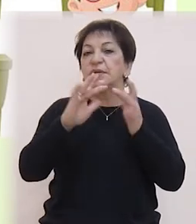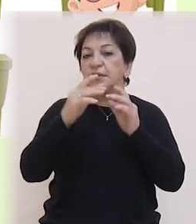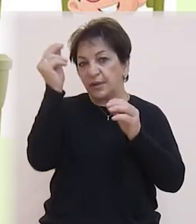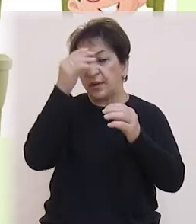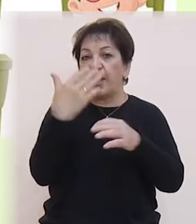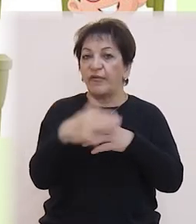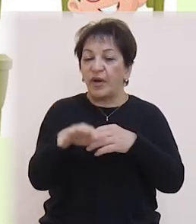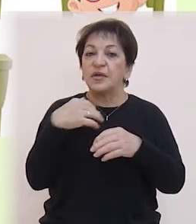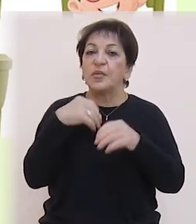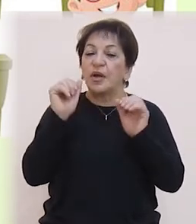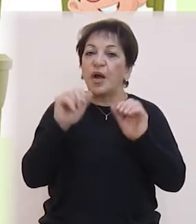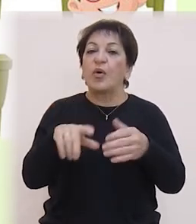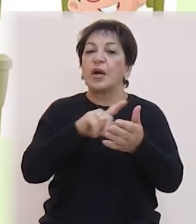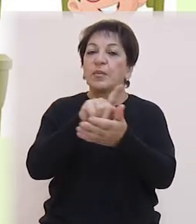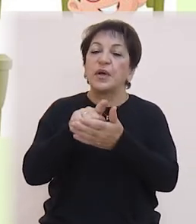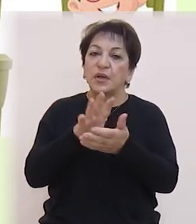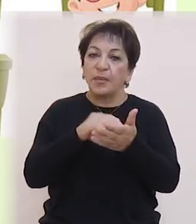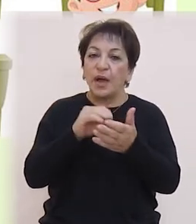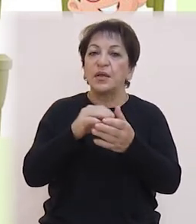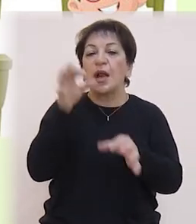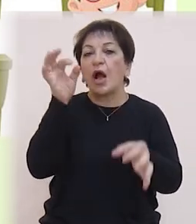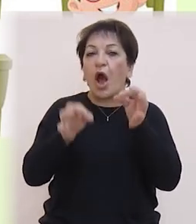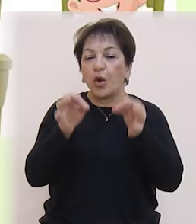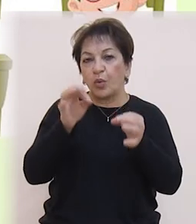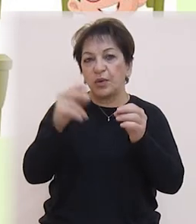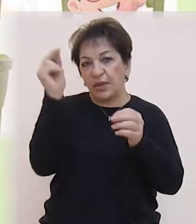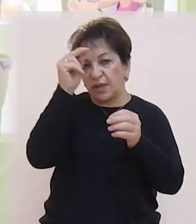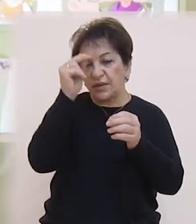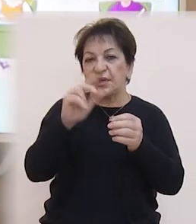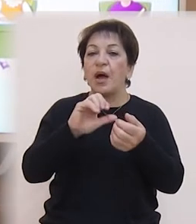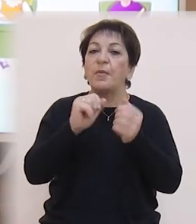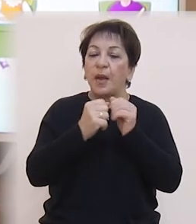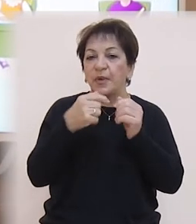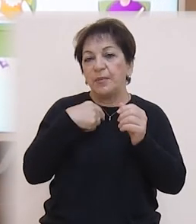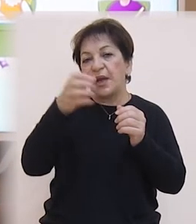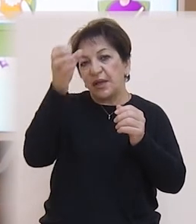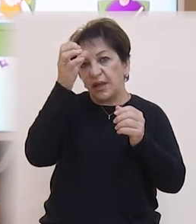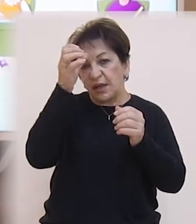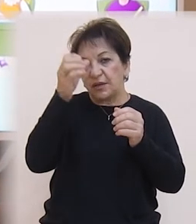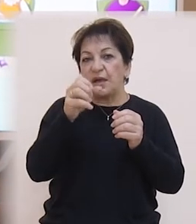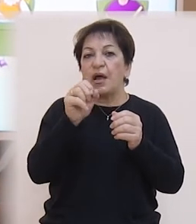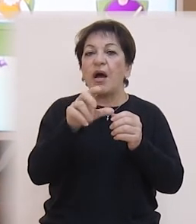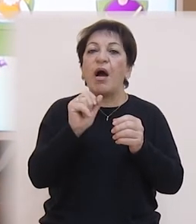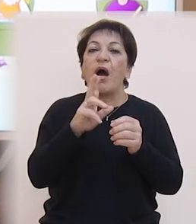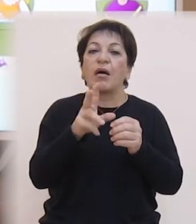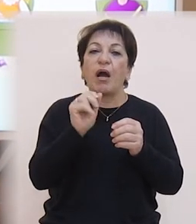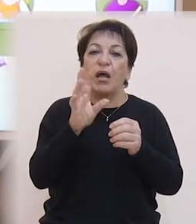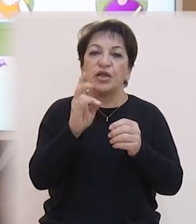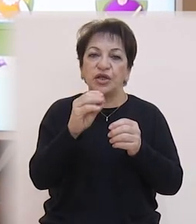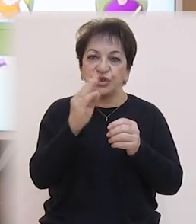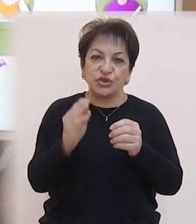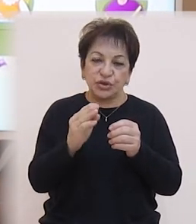ավարտին կարողանանք մեկնաբանել եւ վերլուծել կարկուտը դասը, ինչպես նաեւ ամրապնդել մեր գիտելիքները հականիշ